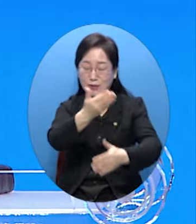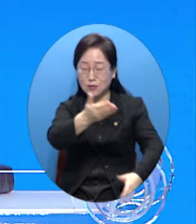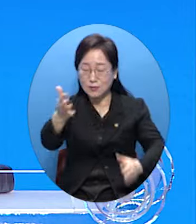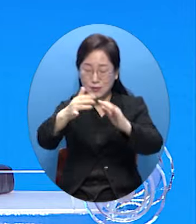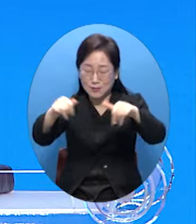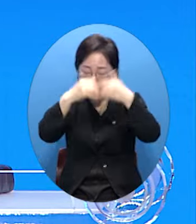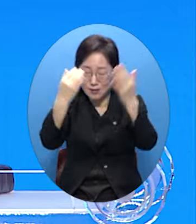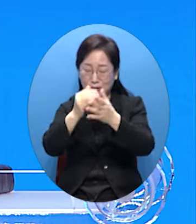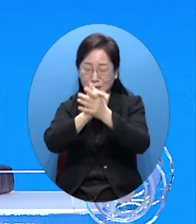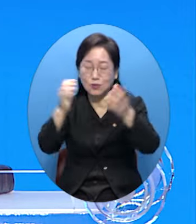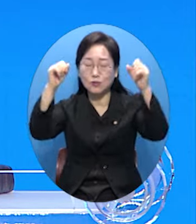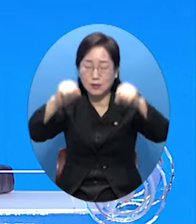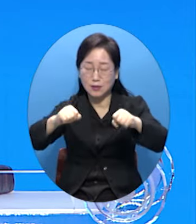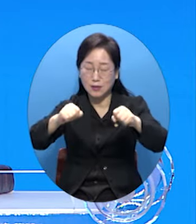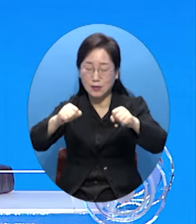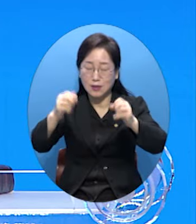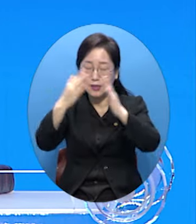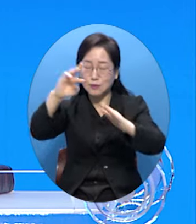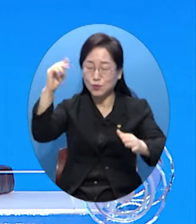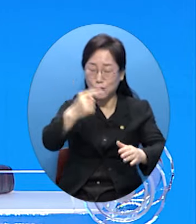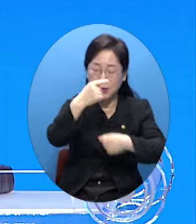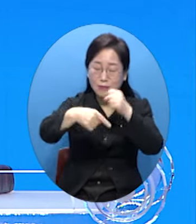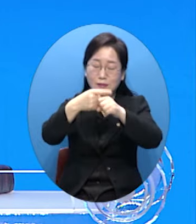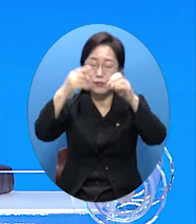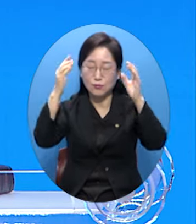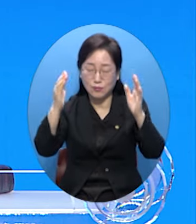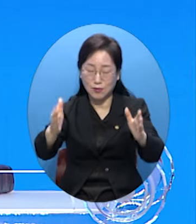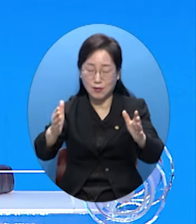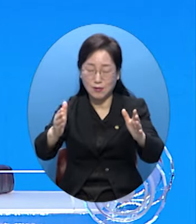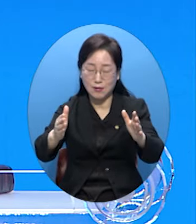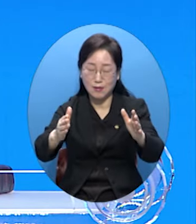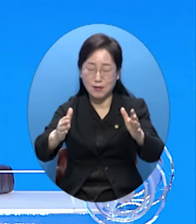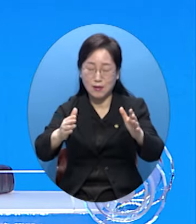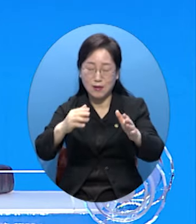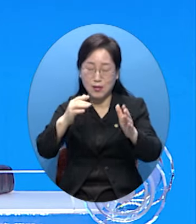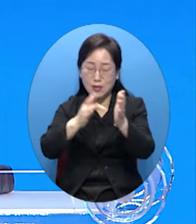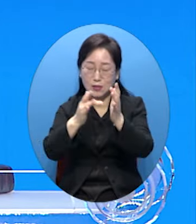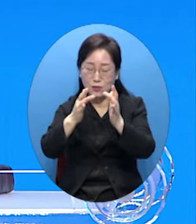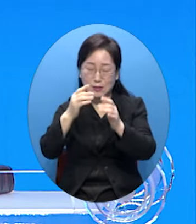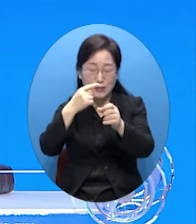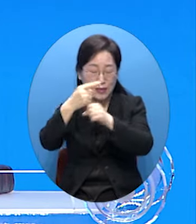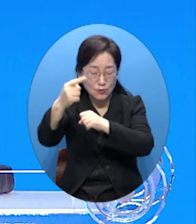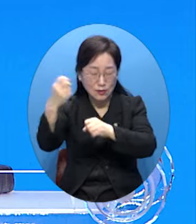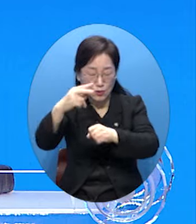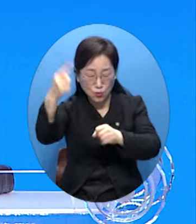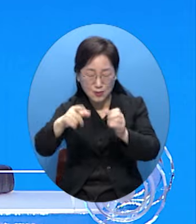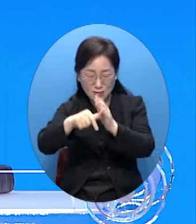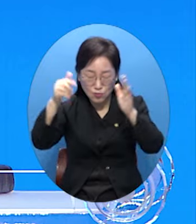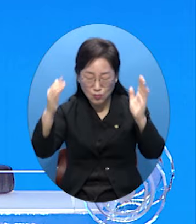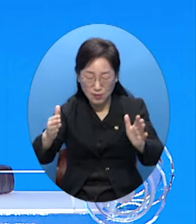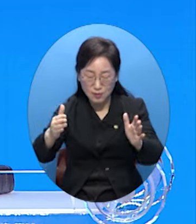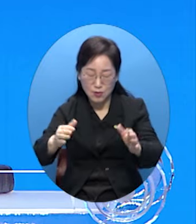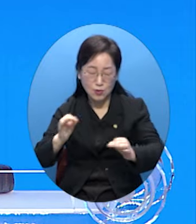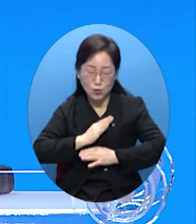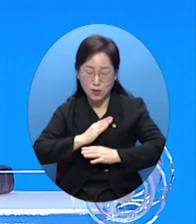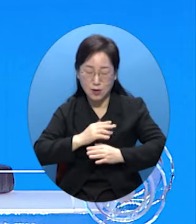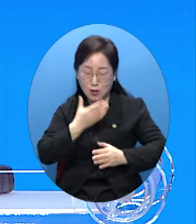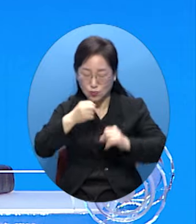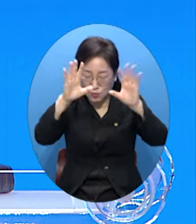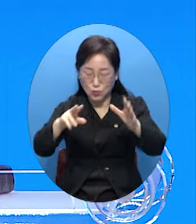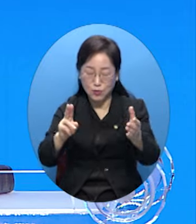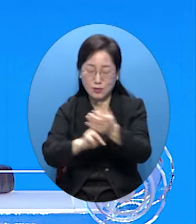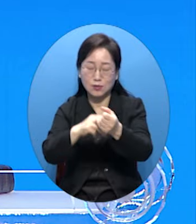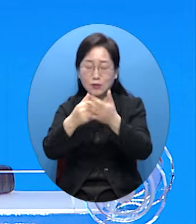기도가 다 응답되고 돌아가서 1년 동안 내내 다시 올 때까지 놀라운 축복을 받게 하시고 기적을 체험하게 하셔서 우리가